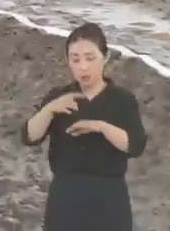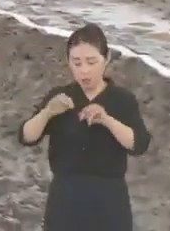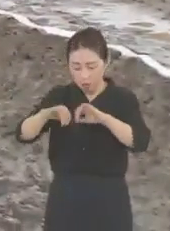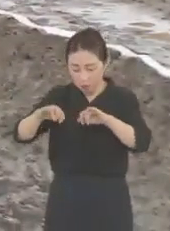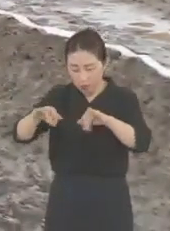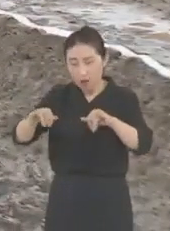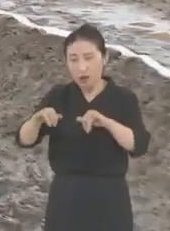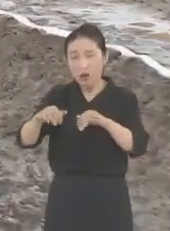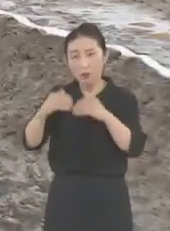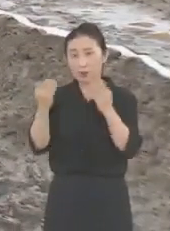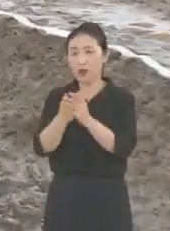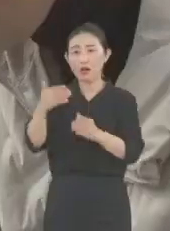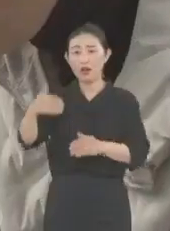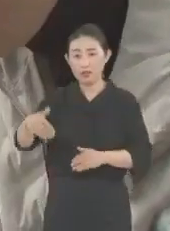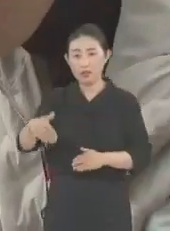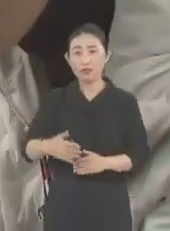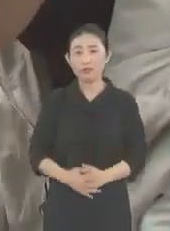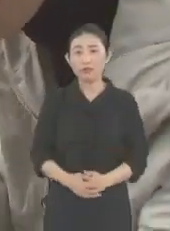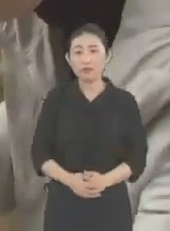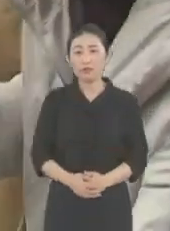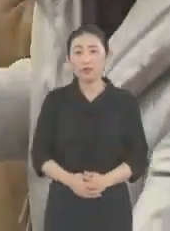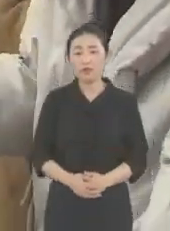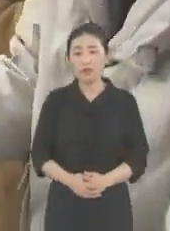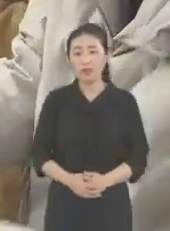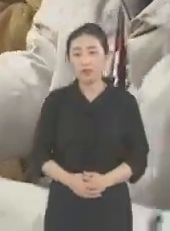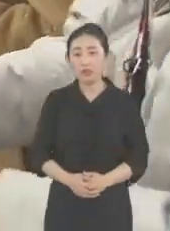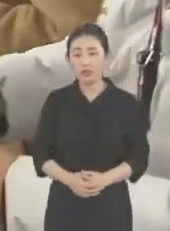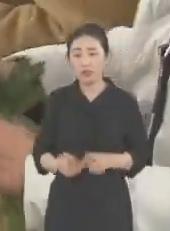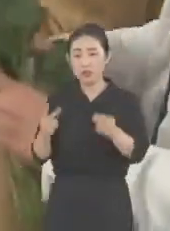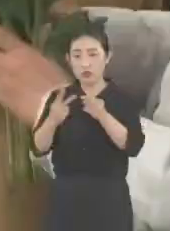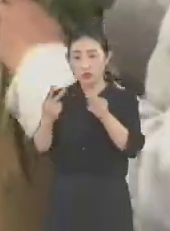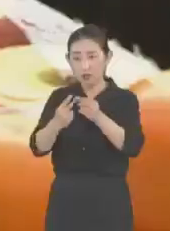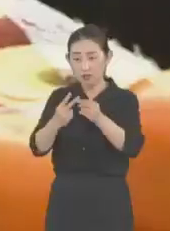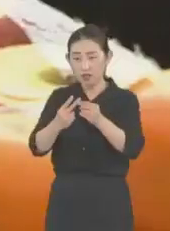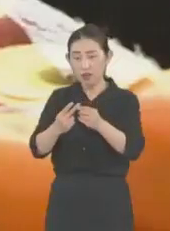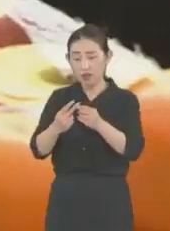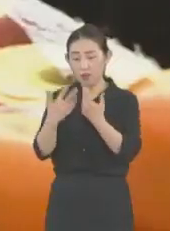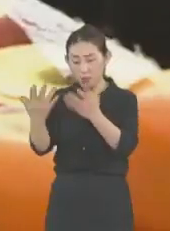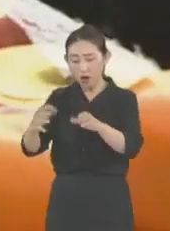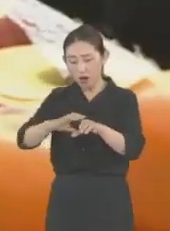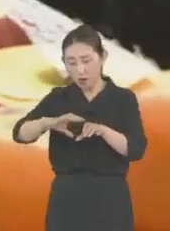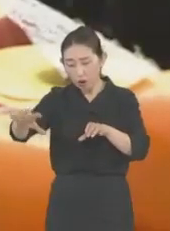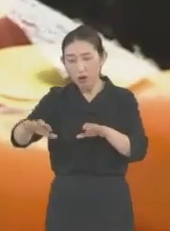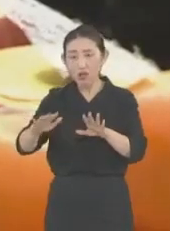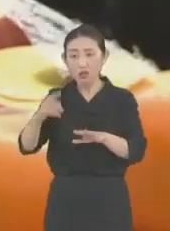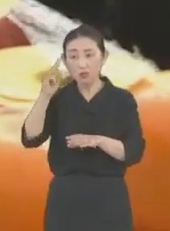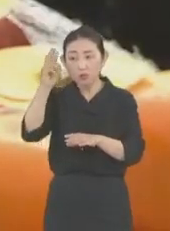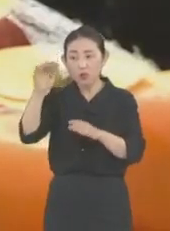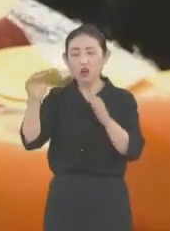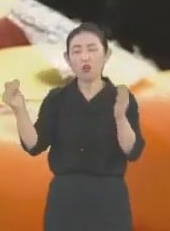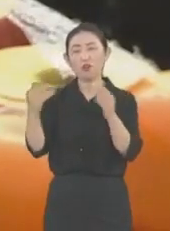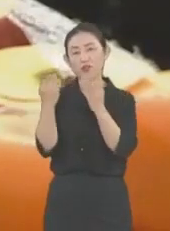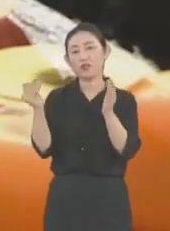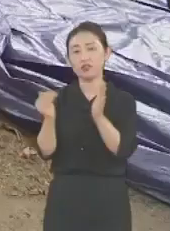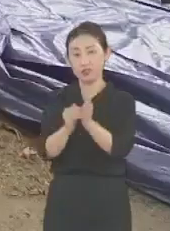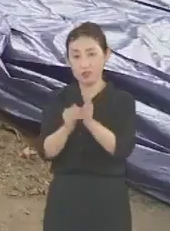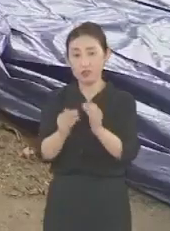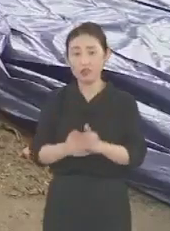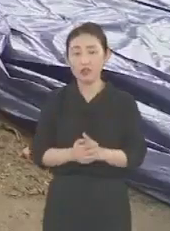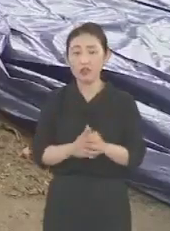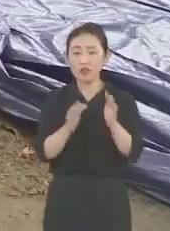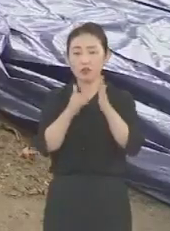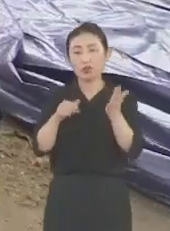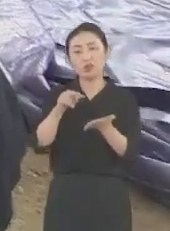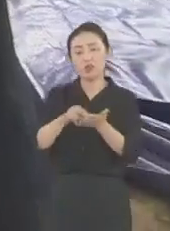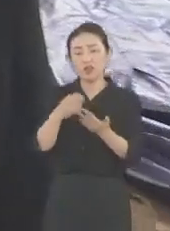작업은 마무리되지 못했습니다. 제2학살지에 대한 유해 발굴은 이번 주 안으로 마무리될 예정으로 유족들은